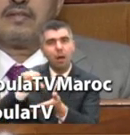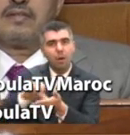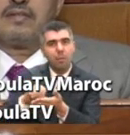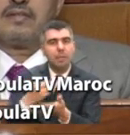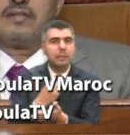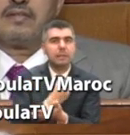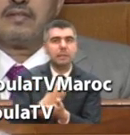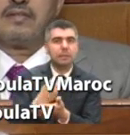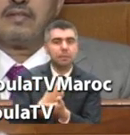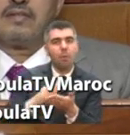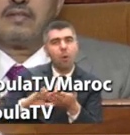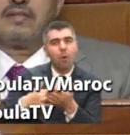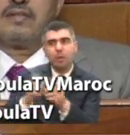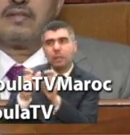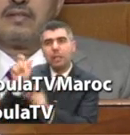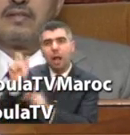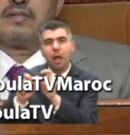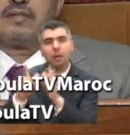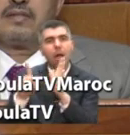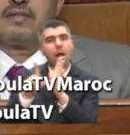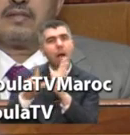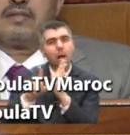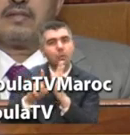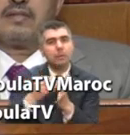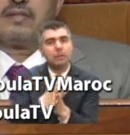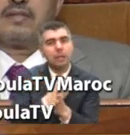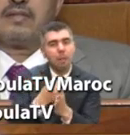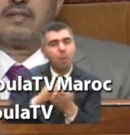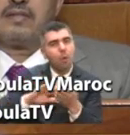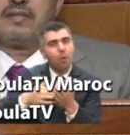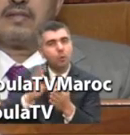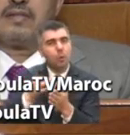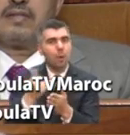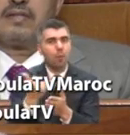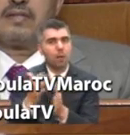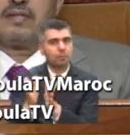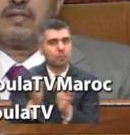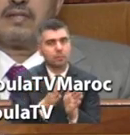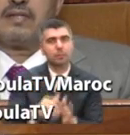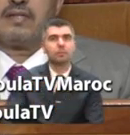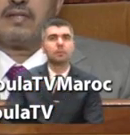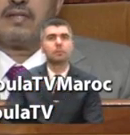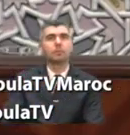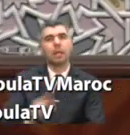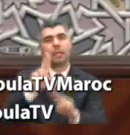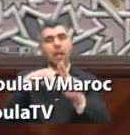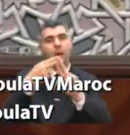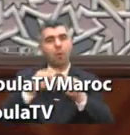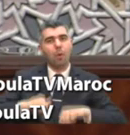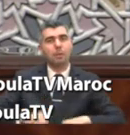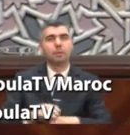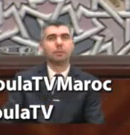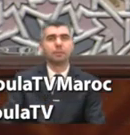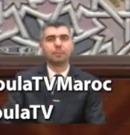حتى تتمكن الساكنه من الاستفاده من حقها الدستوري في التطبيب والعلاج؟ كلمه لكم سيد الوزير الجواب.